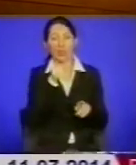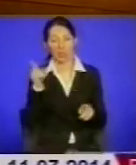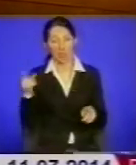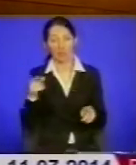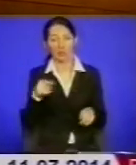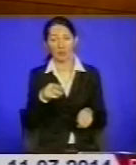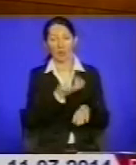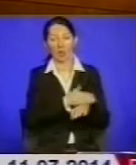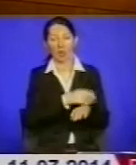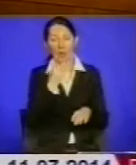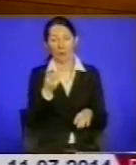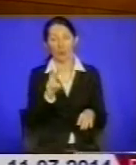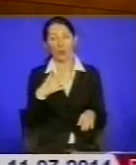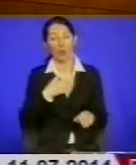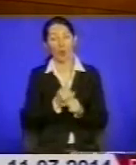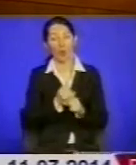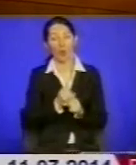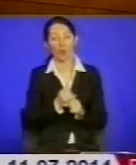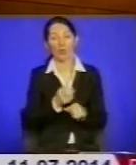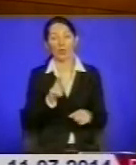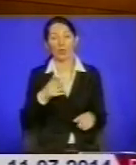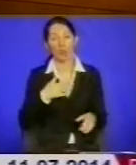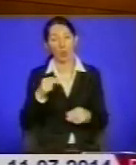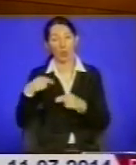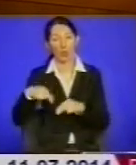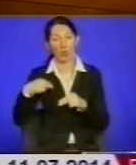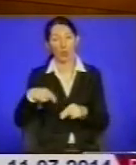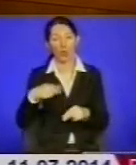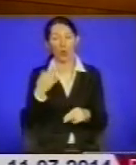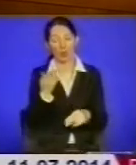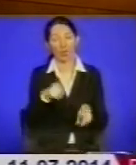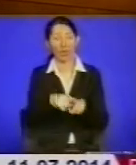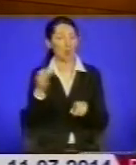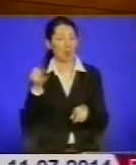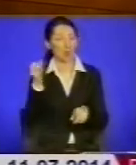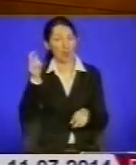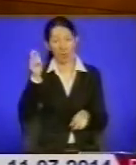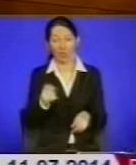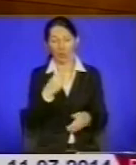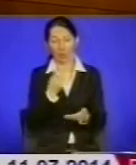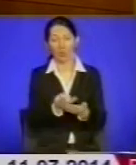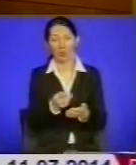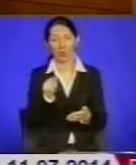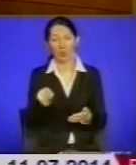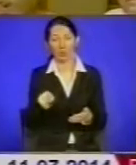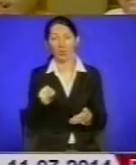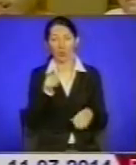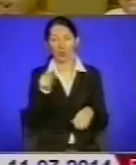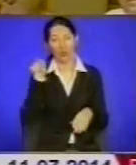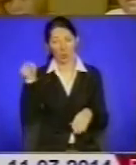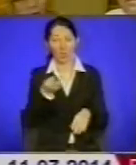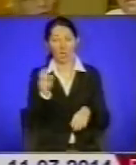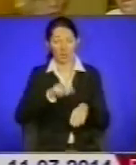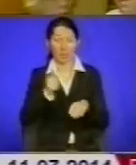за ангіографію, як ми працюємо, як вони заінтересувалися, щоб приїхати, подивилися лікарі їхні сюди.